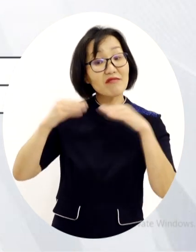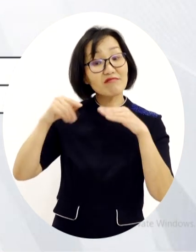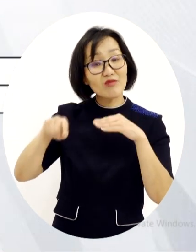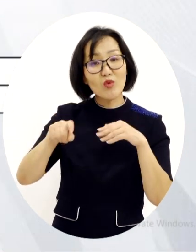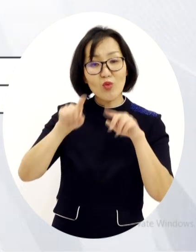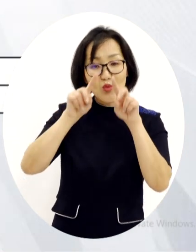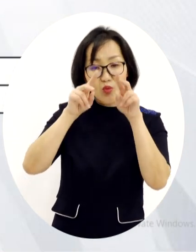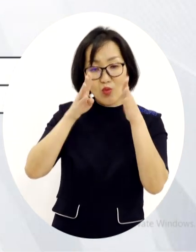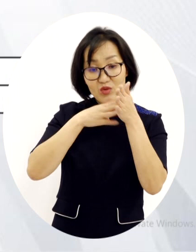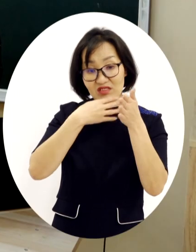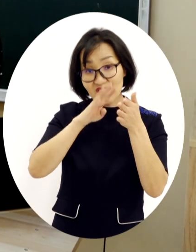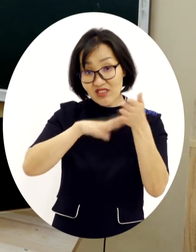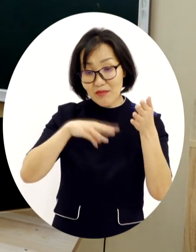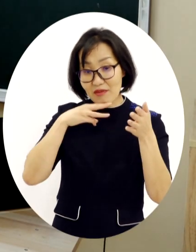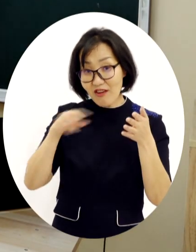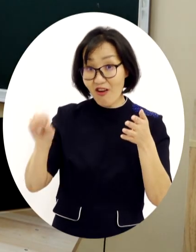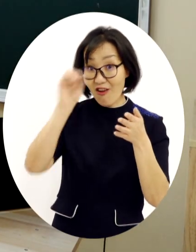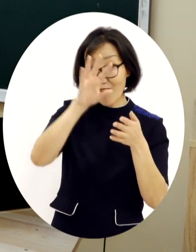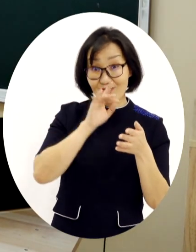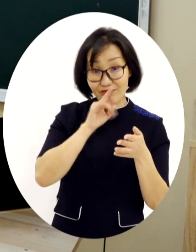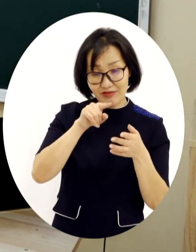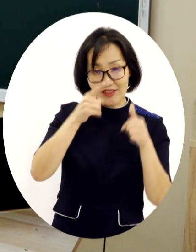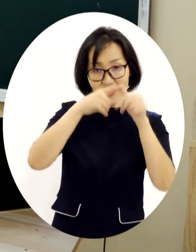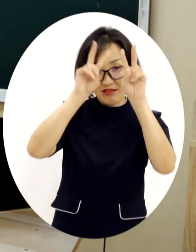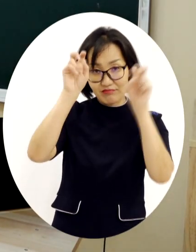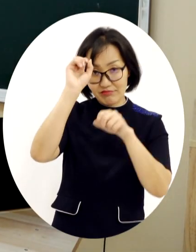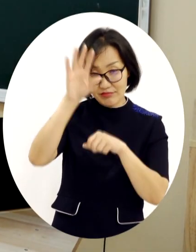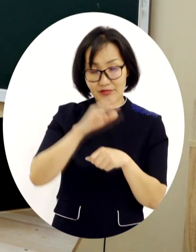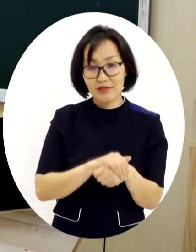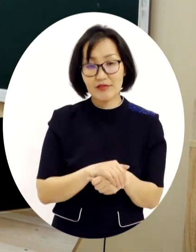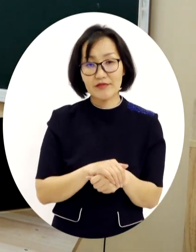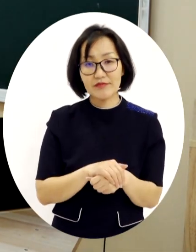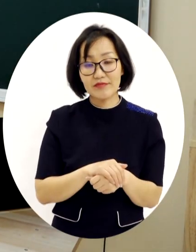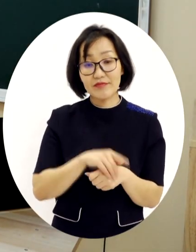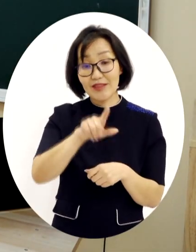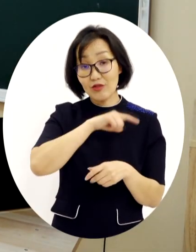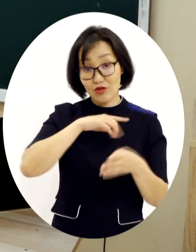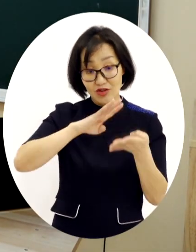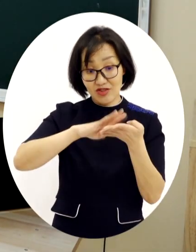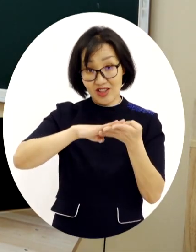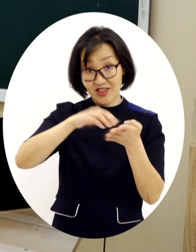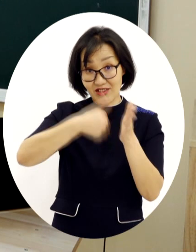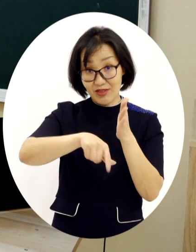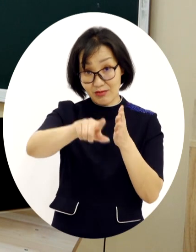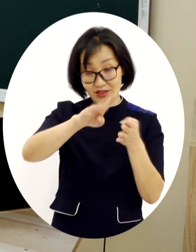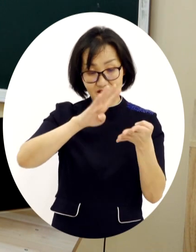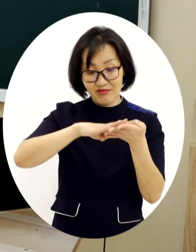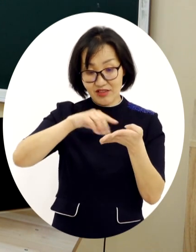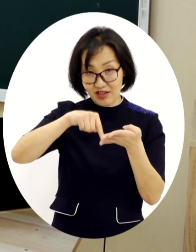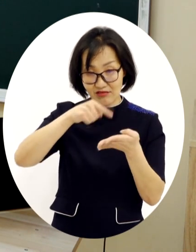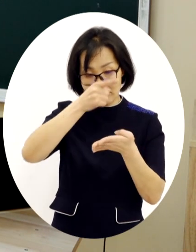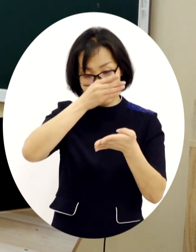өсөлтийн хүснэгтэн мэдээлэл. За та нарт маань дэвтрийн дөрвөлжин шугамтай нүд дэвтрийнхаа нүдийг ашиглана гэсэн үг. Багш нь энийг